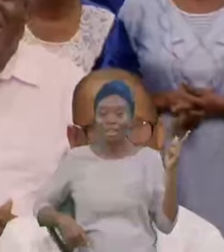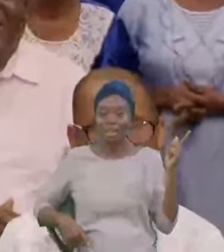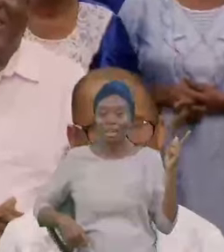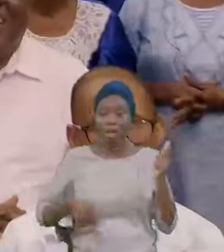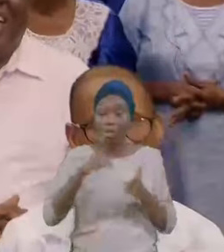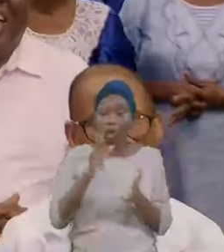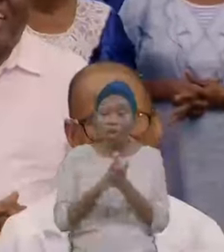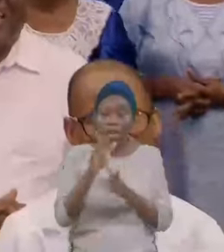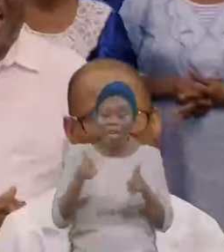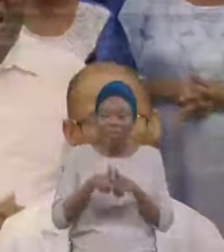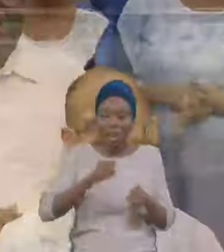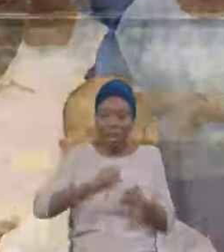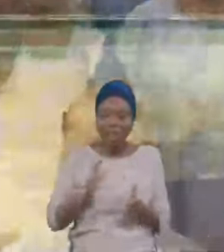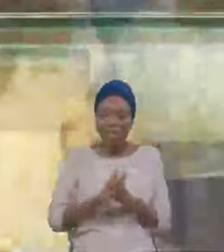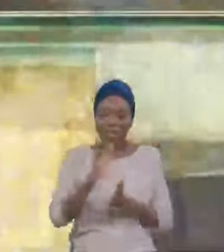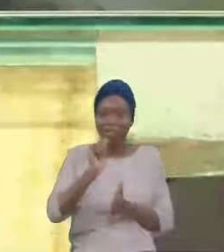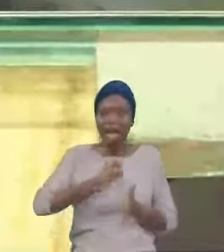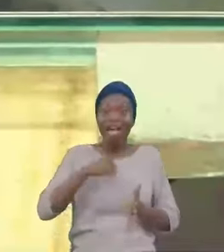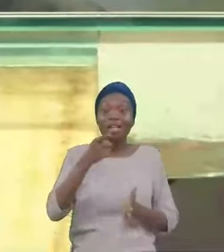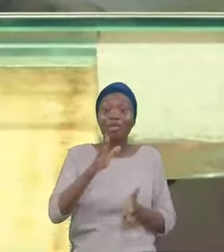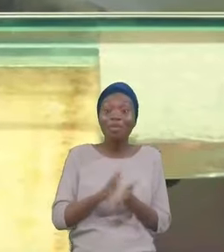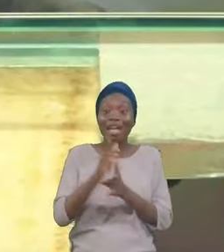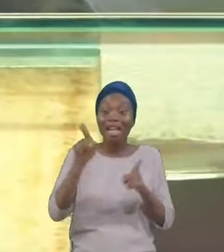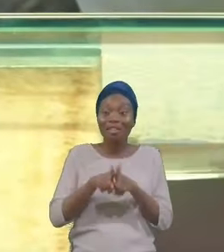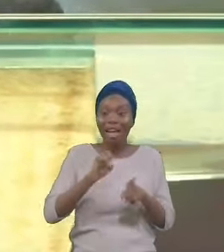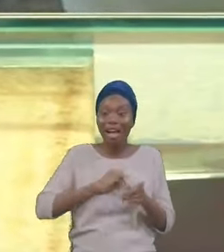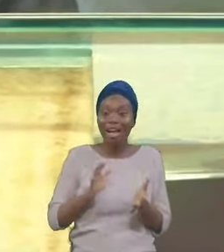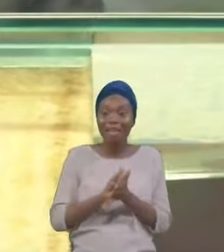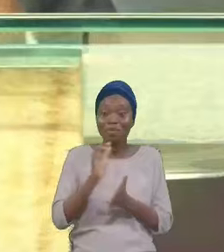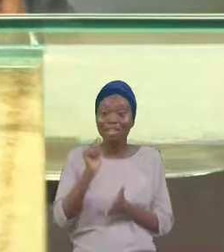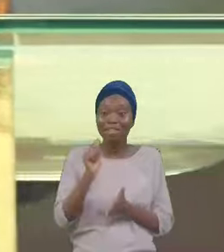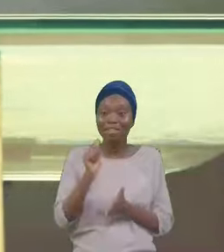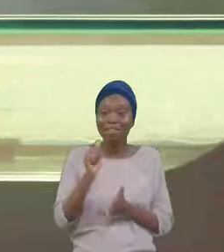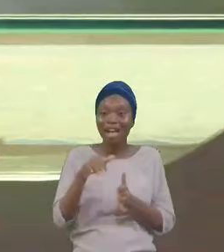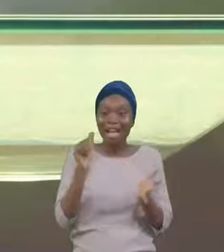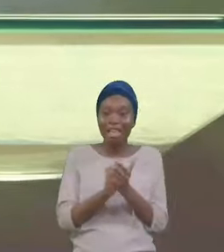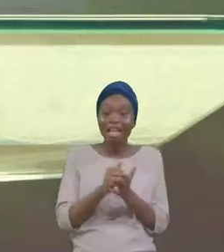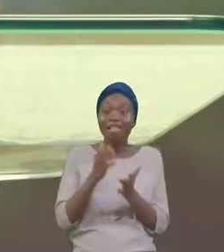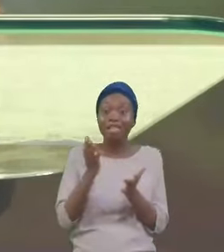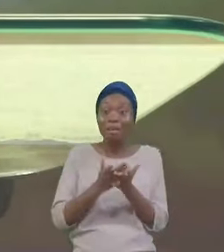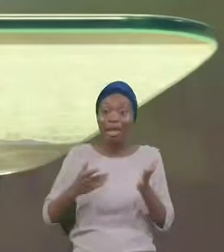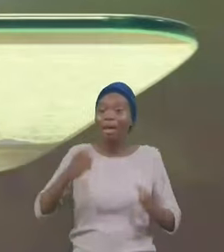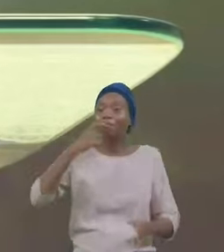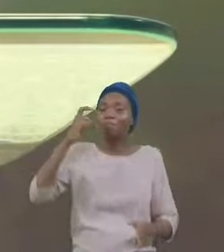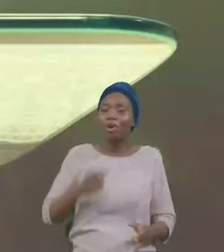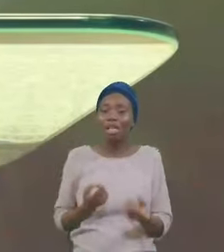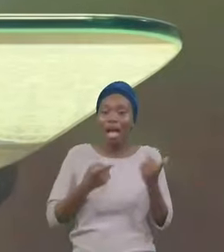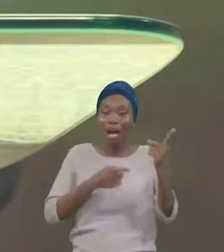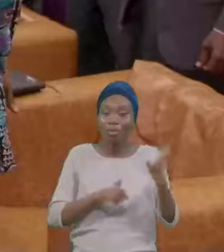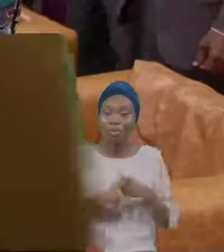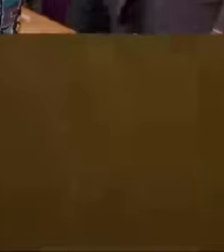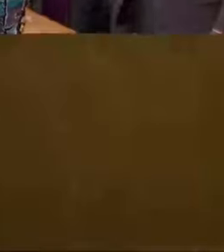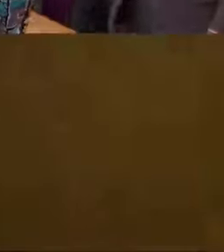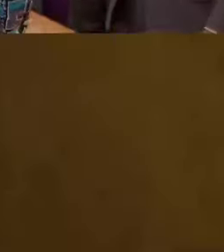Vous croyez comme je crois. Je dis, vous croyez comme je crois que quelque chose doit vous arriver